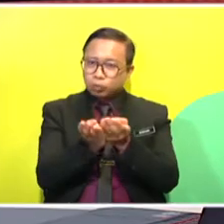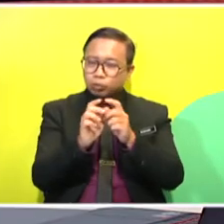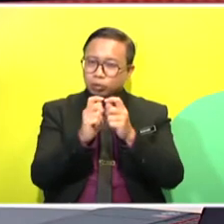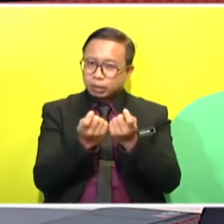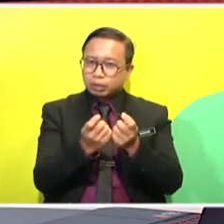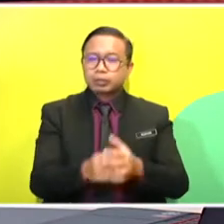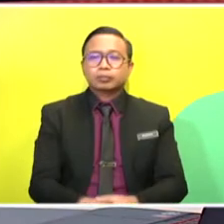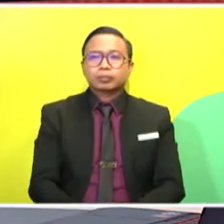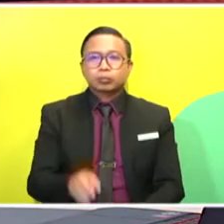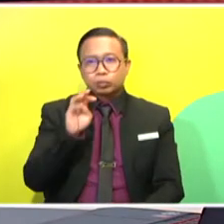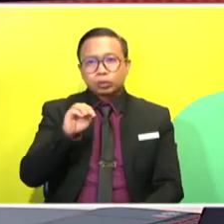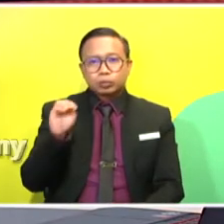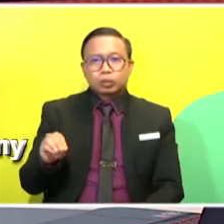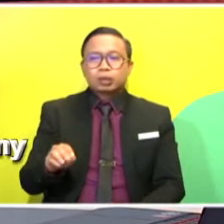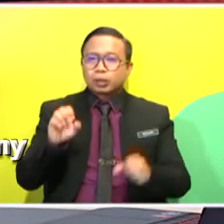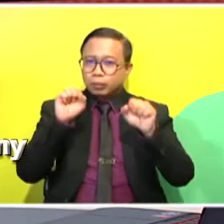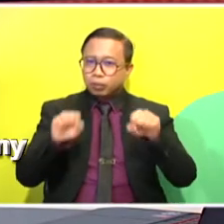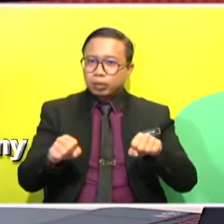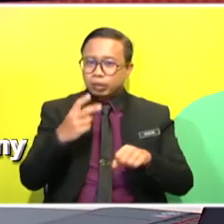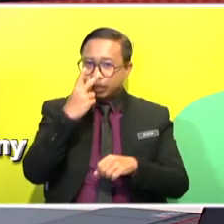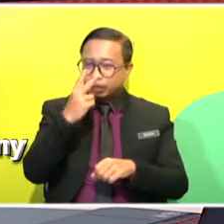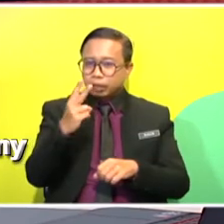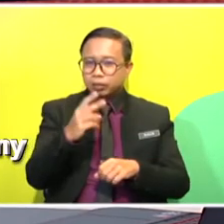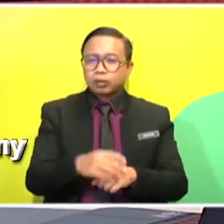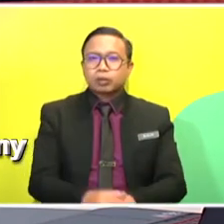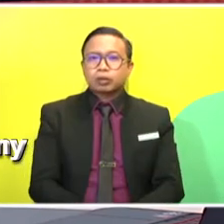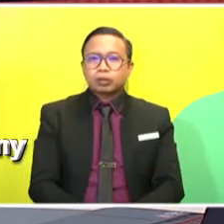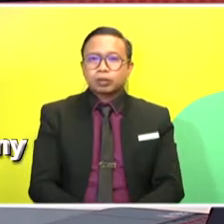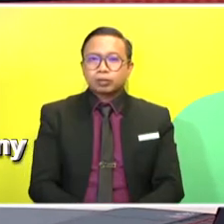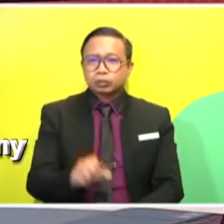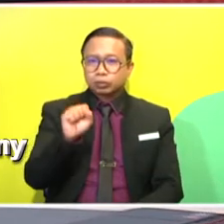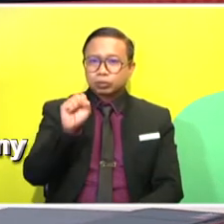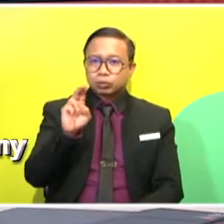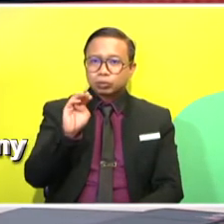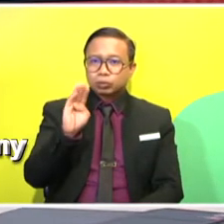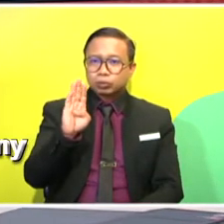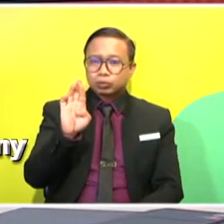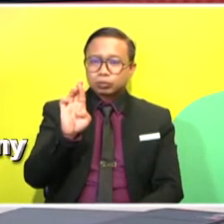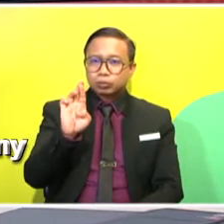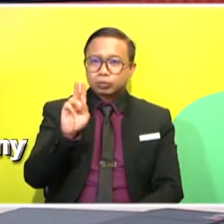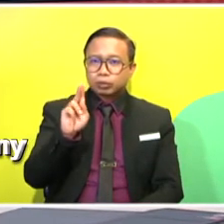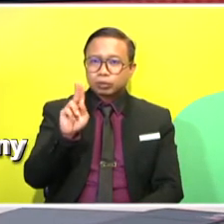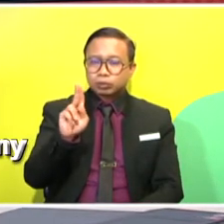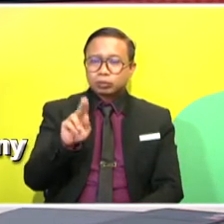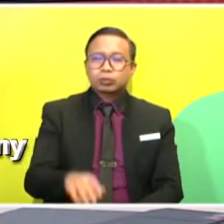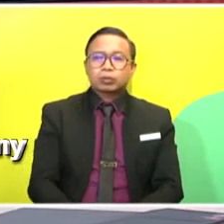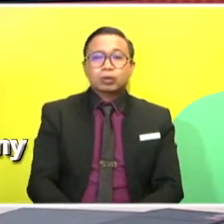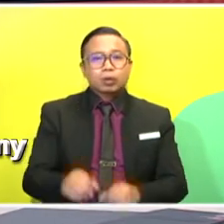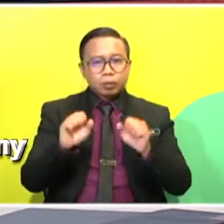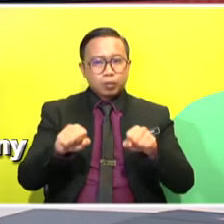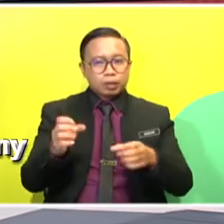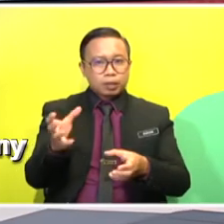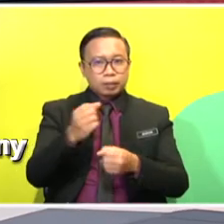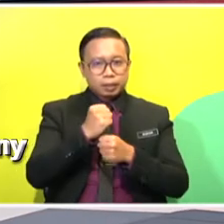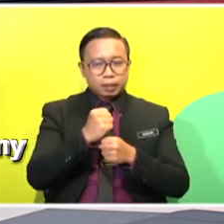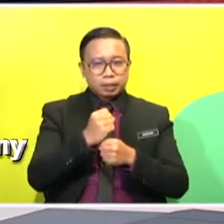dibekalkan, murid-murid juga boleh melayari laman web Sumberku. Dalam tu juga boleh kita dapatkan bahan